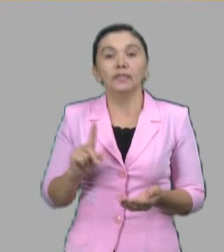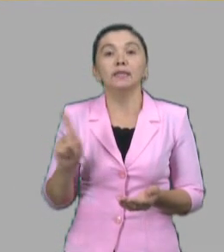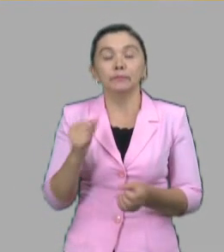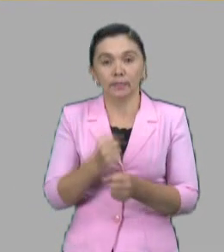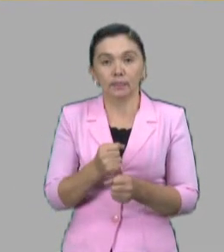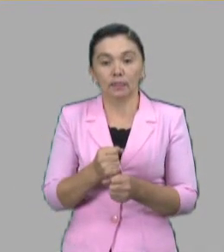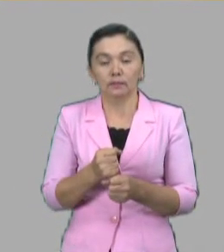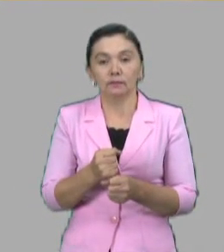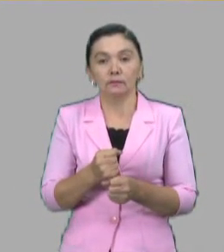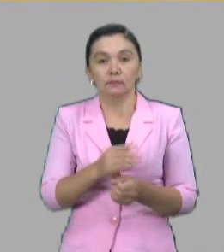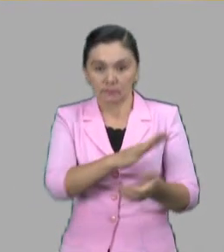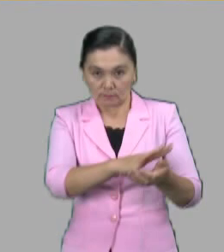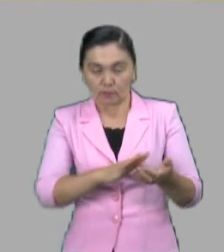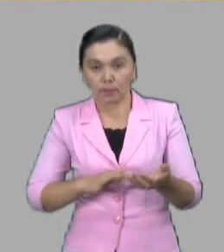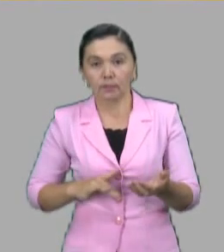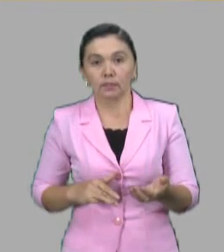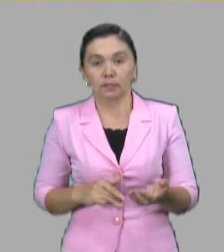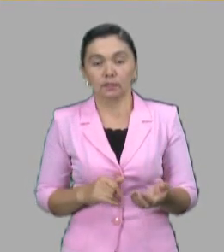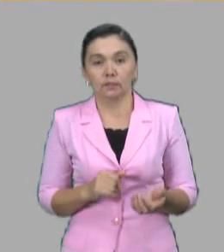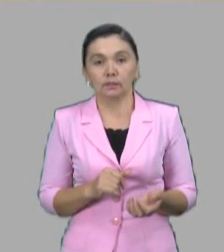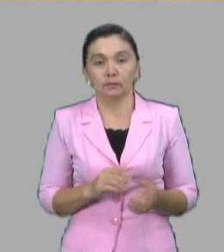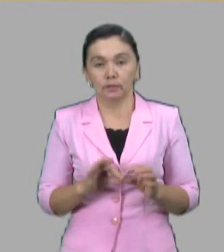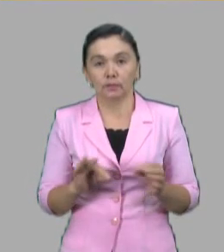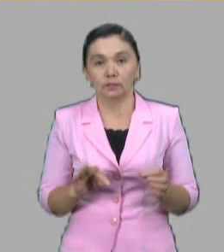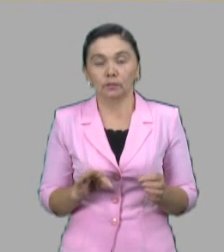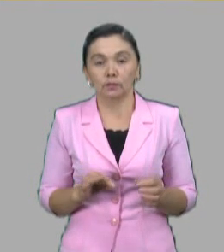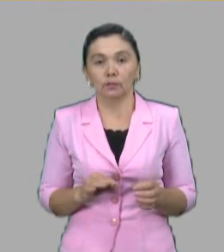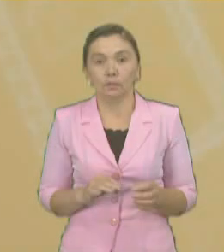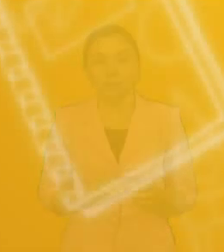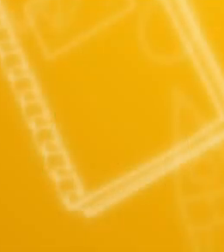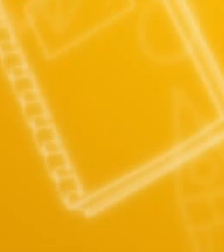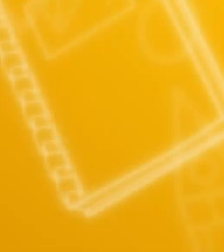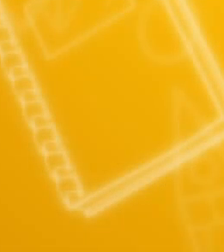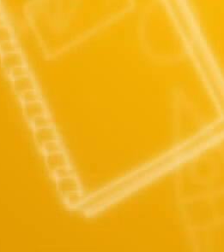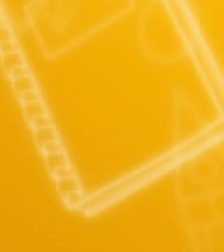Окуучу андан ары улант кыла.